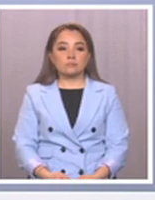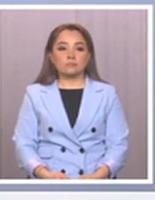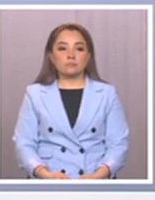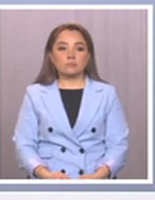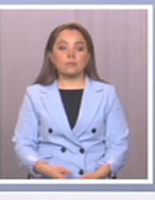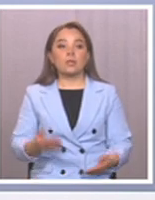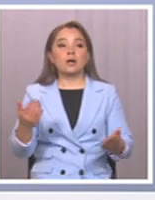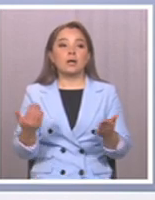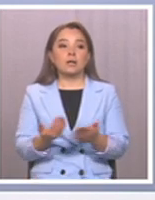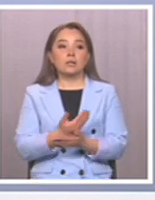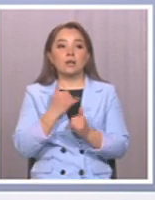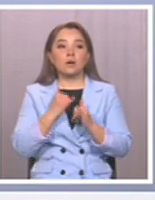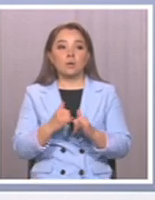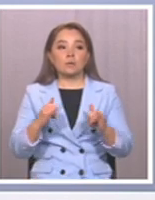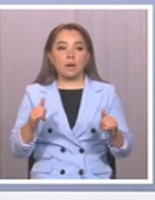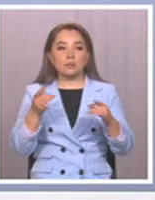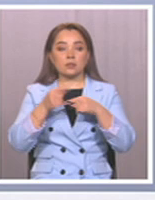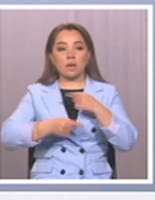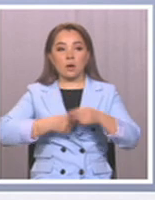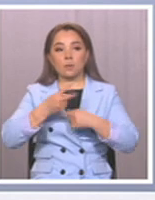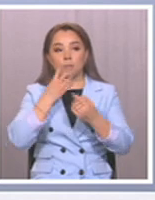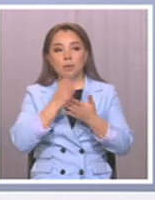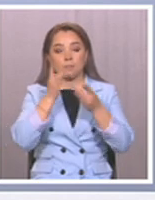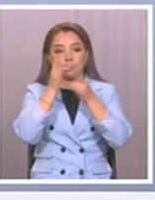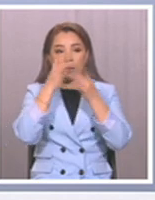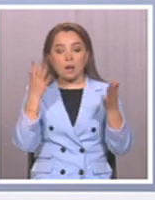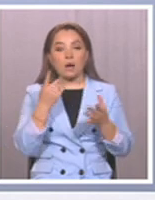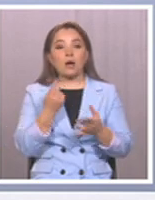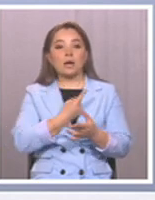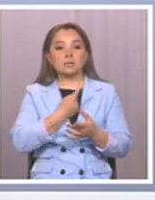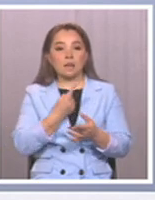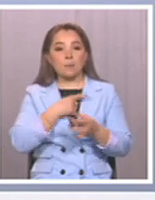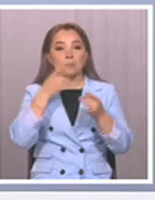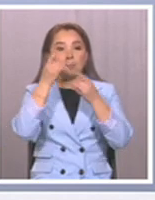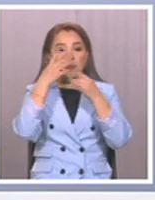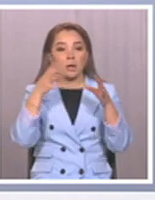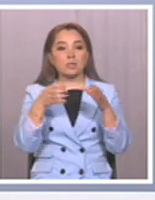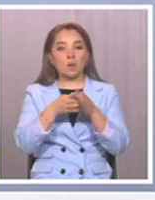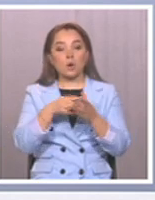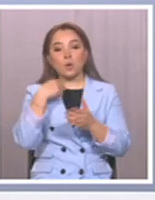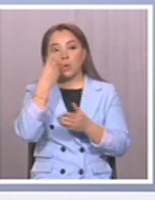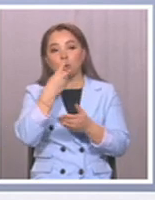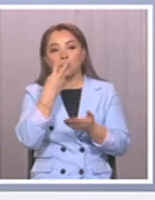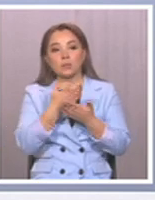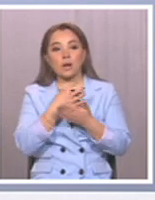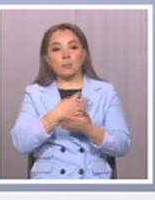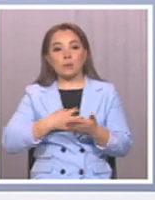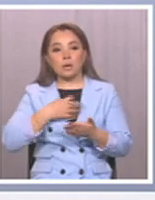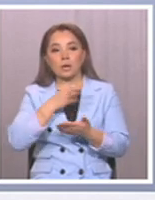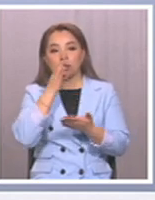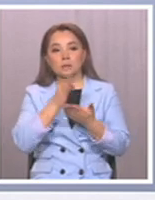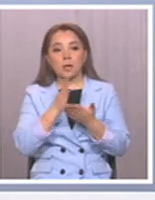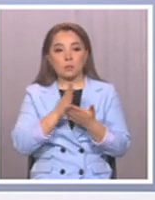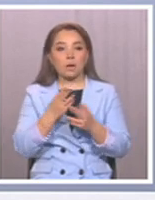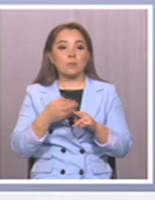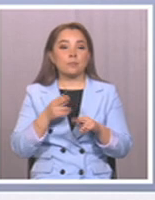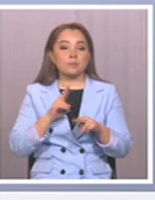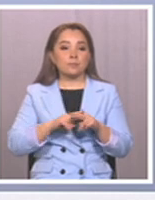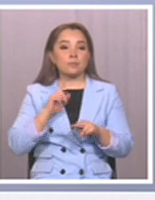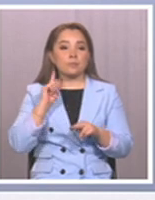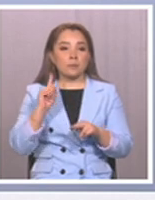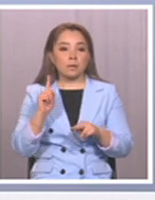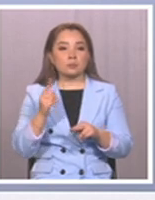Қайта өрлеу дәуірі мәдениеті бұл антикалық мәдениеттің үлгісі негізінде қаланды. Бірақ